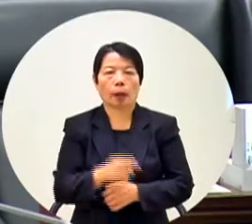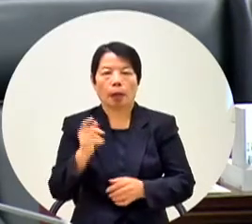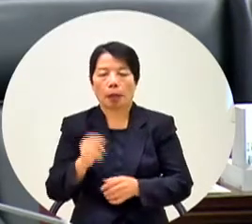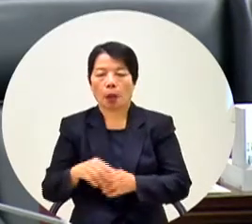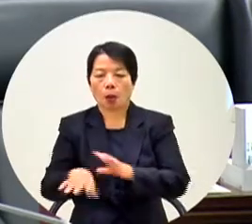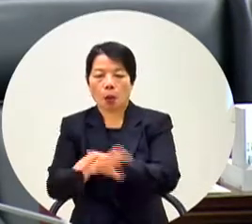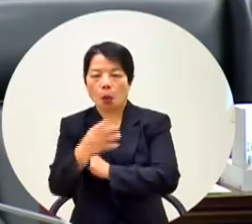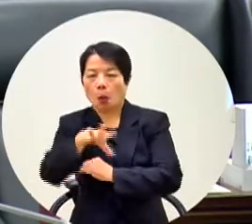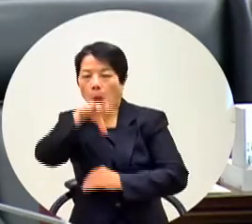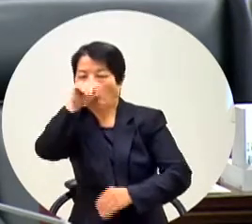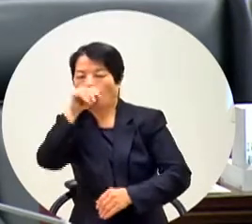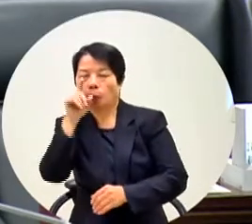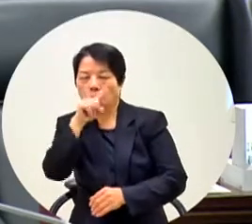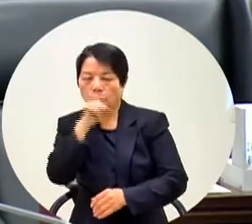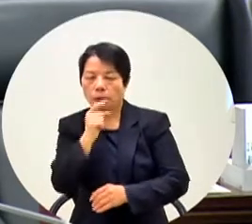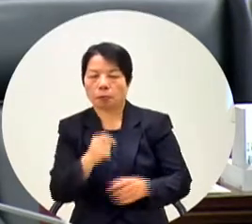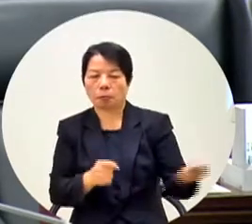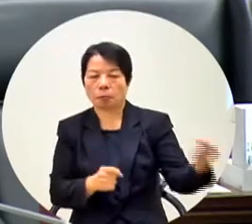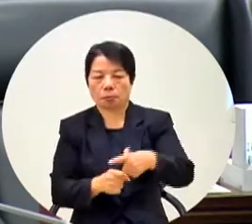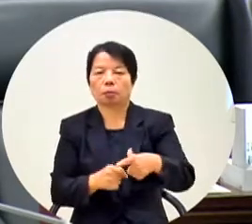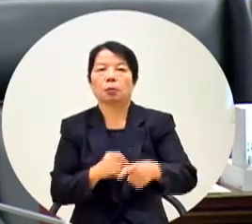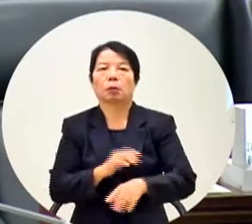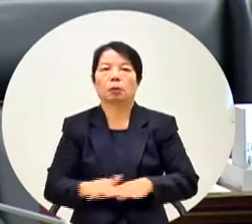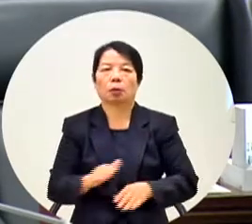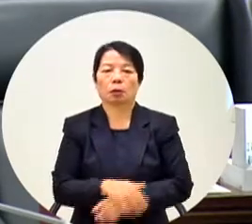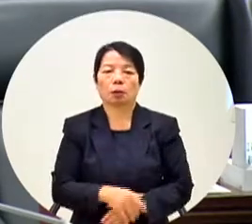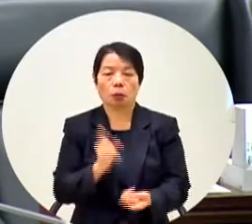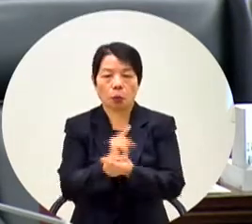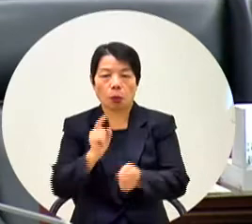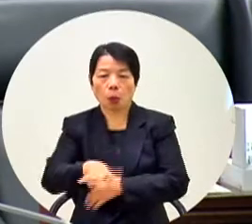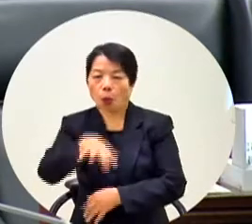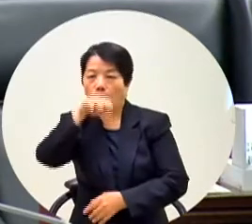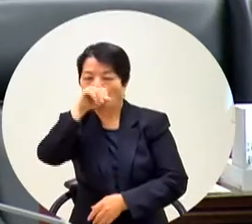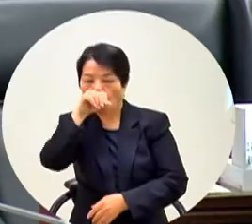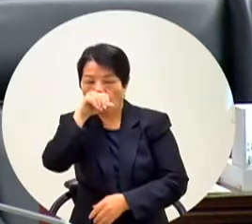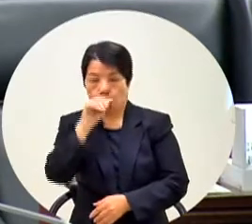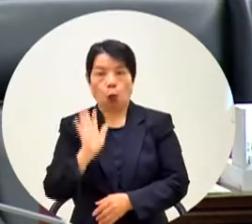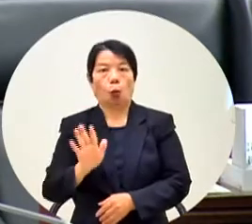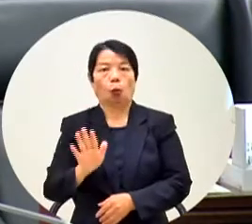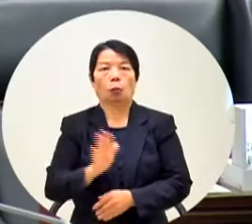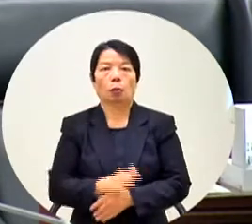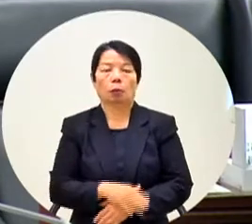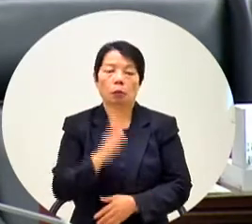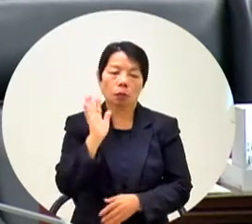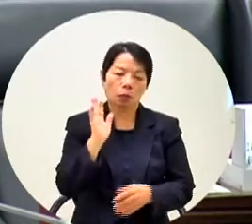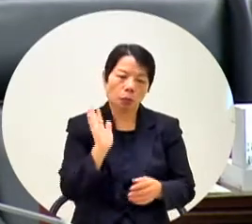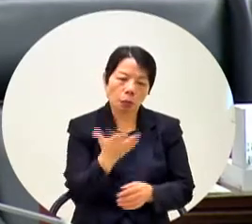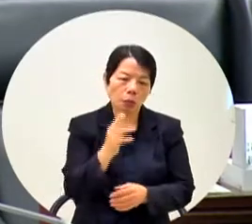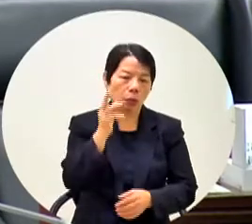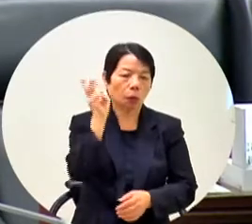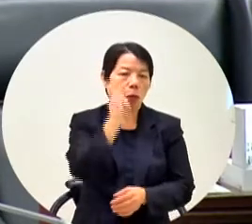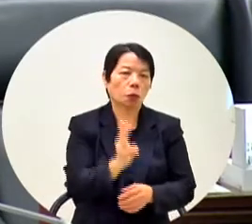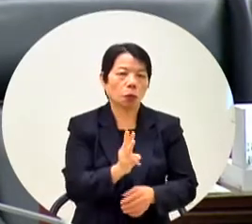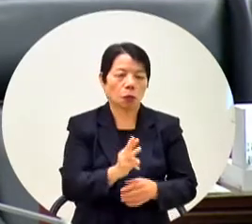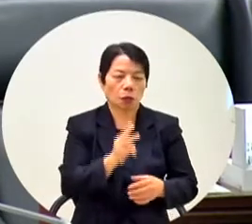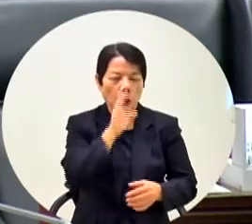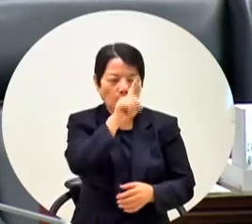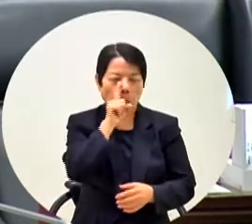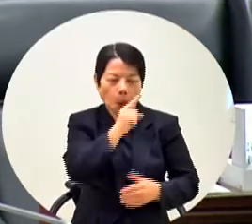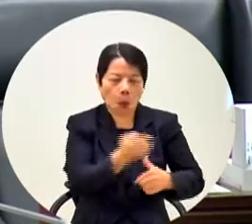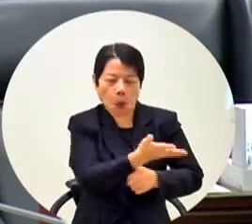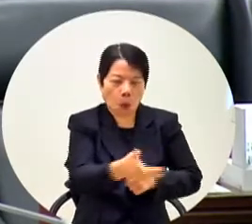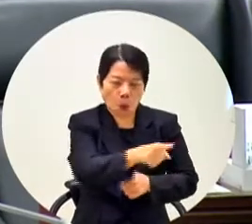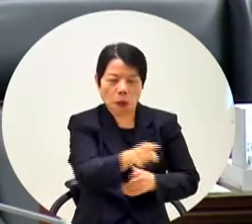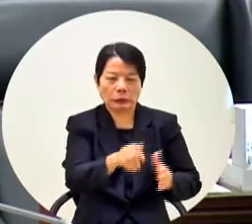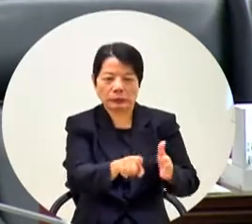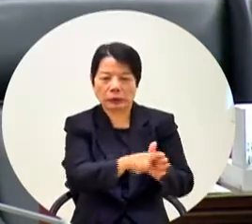空污很直接，我们可以闻到空气，啊， 但是水污是隐形的杀手，